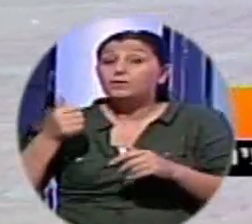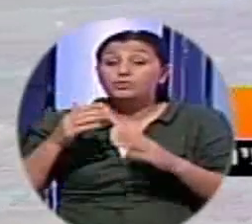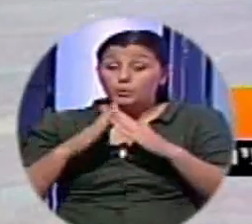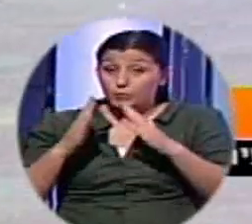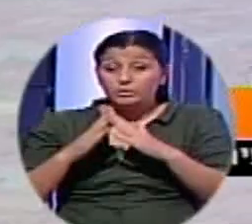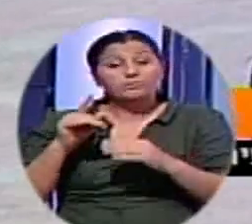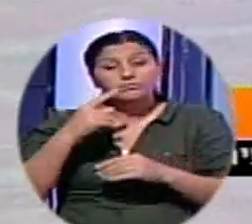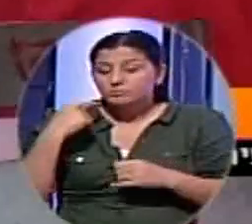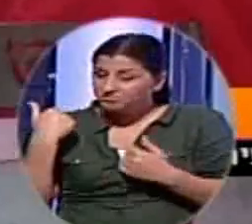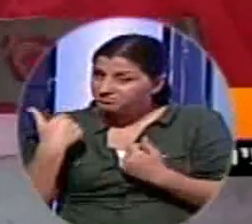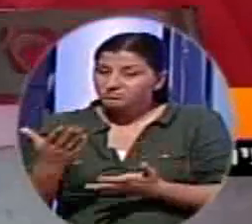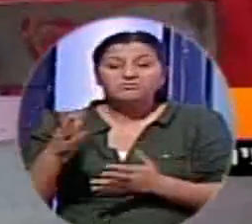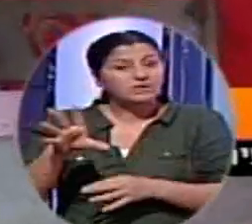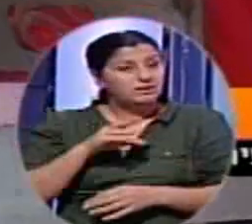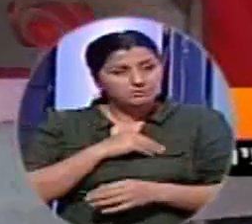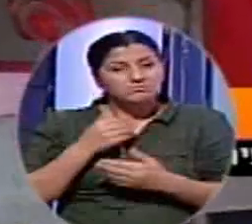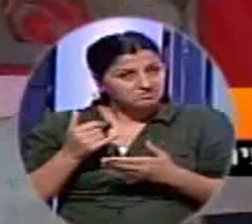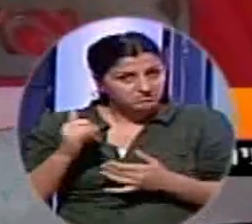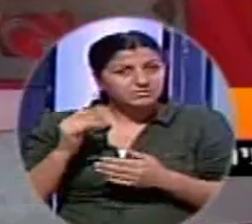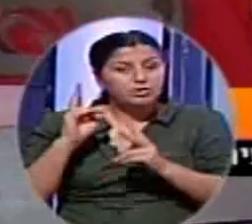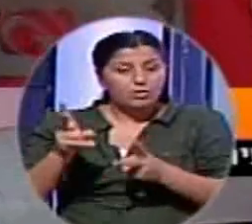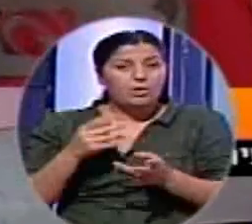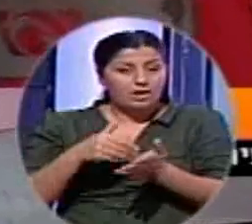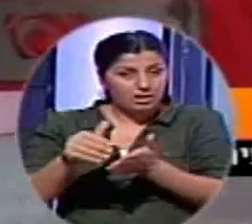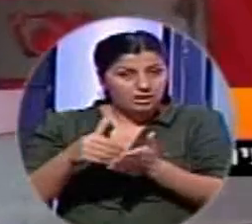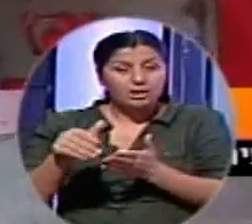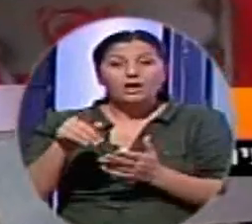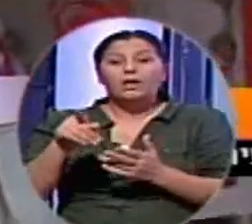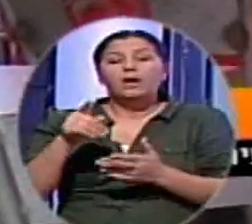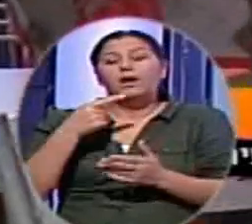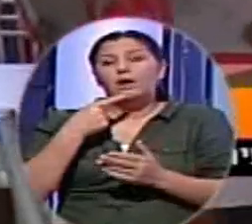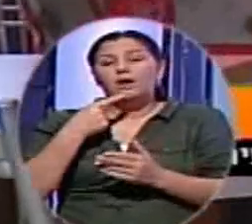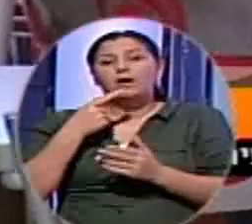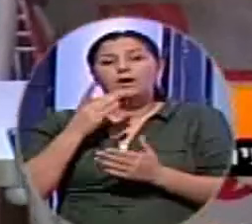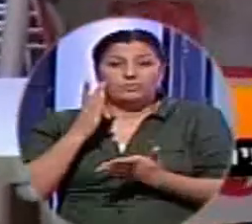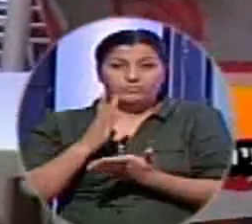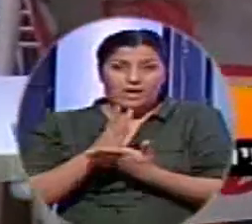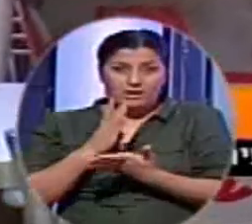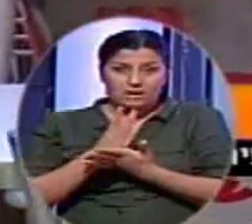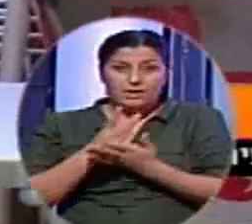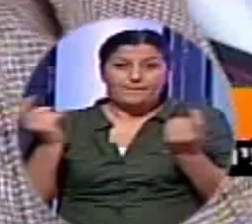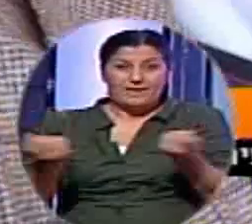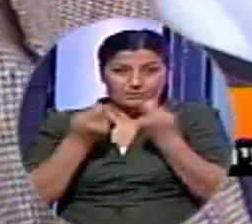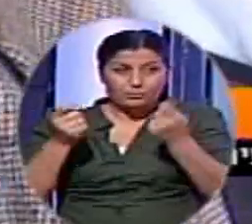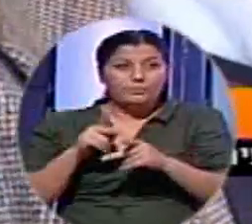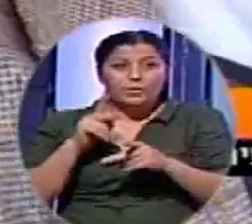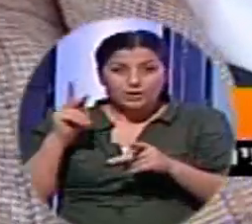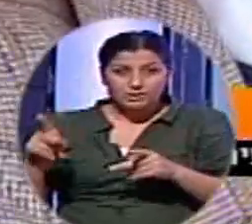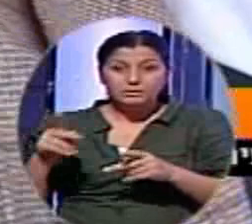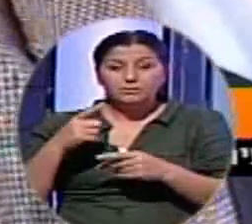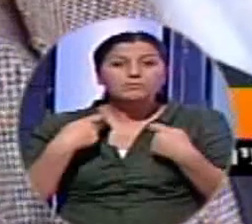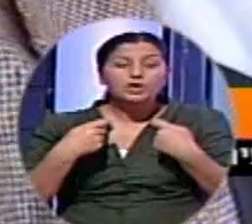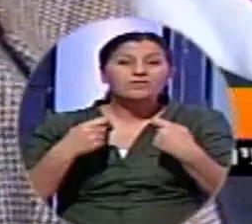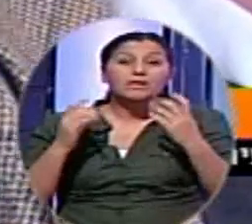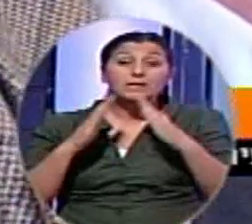ירוק בשביל להתקדם בתוכנית. אני יכול להגיד שמאז הפרסום של הפרויקט שלנו, שאנחנו